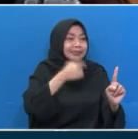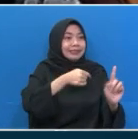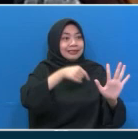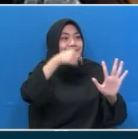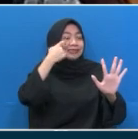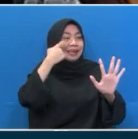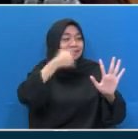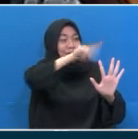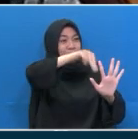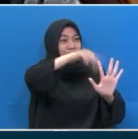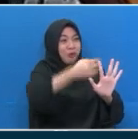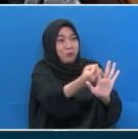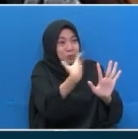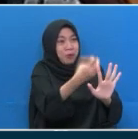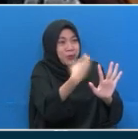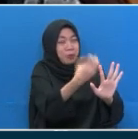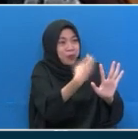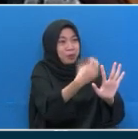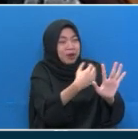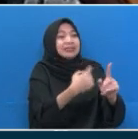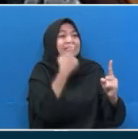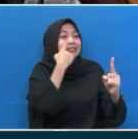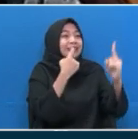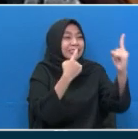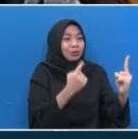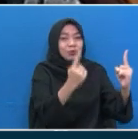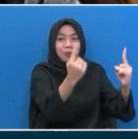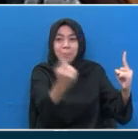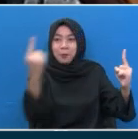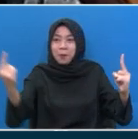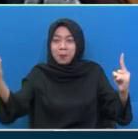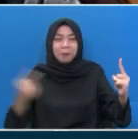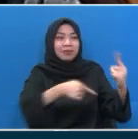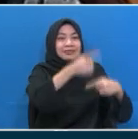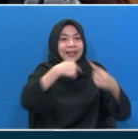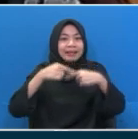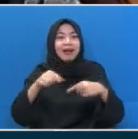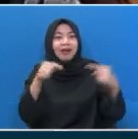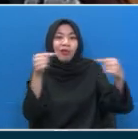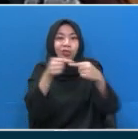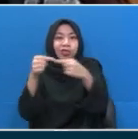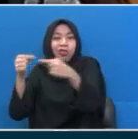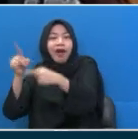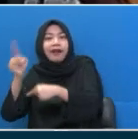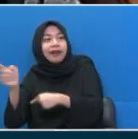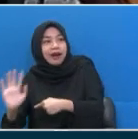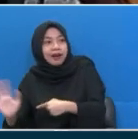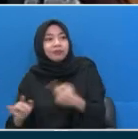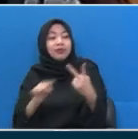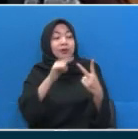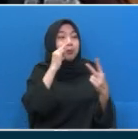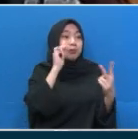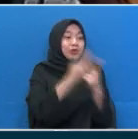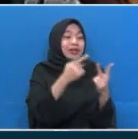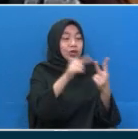persesuaian antara keterangan sasis satu dengan saksi yang lain ya lalu yang kedua alat bukti berupa surat ya